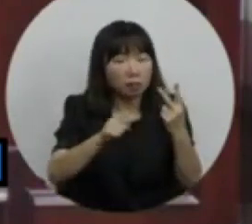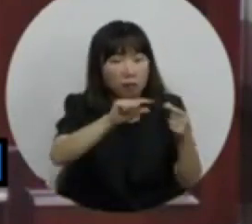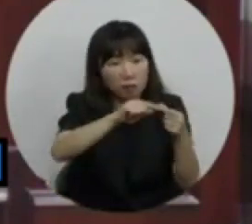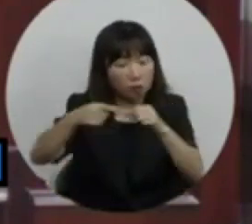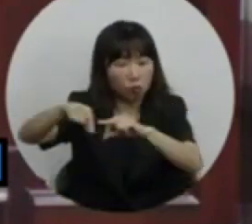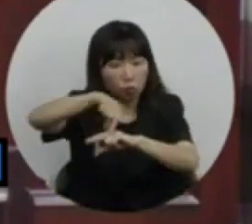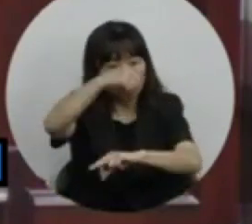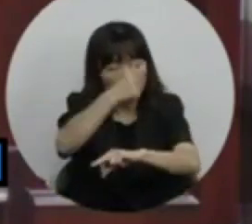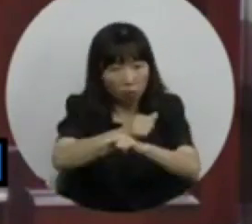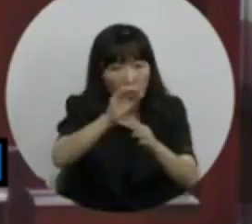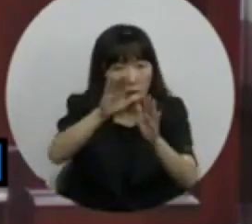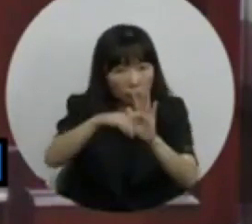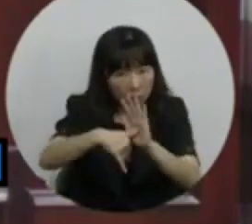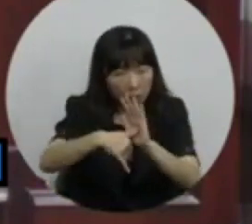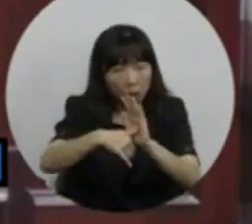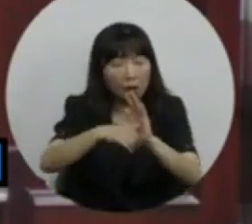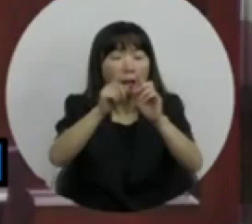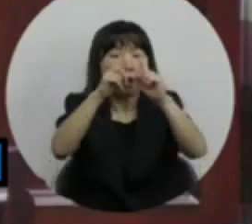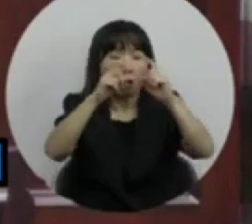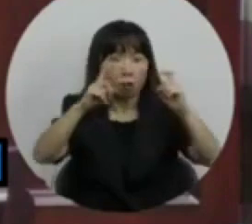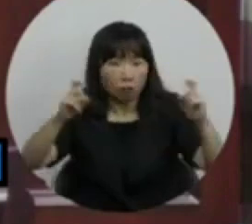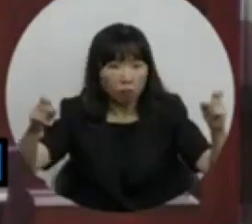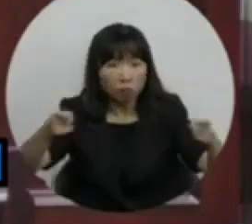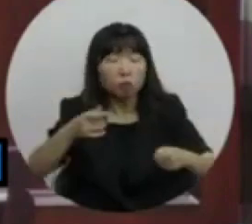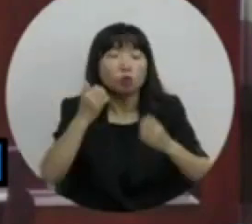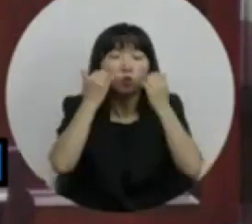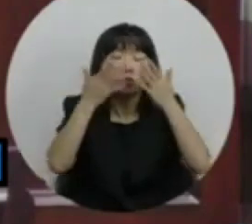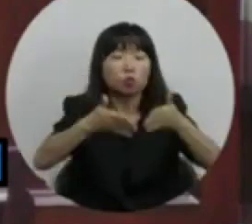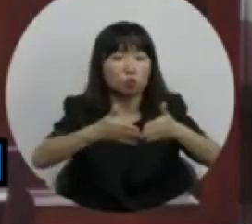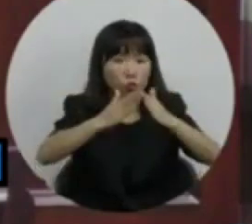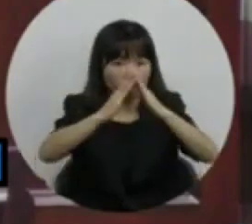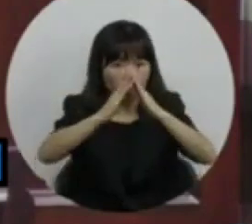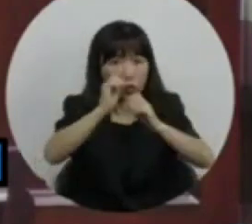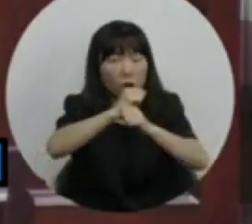1421년에 경복궁 경회루 동편이 초라한